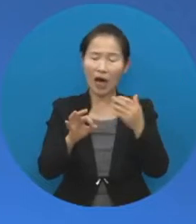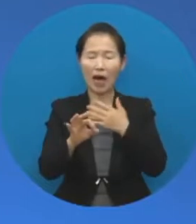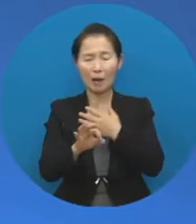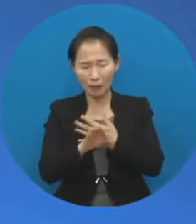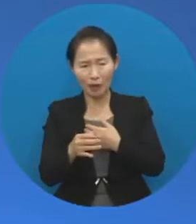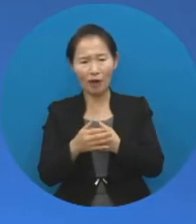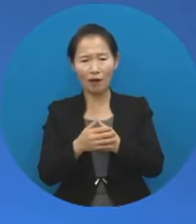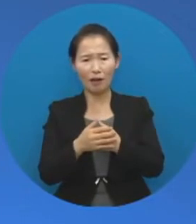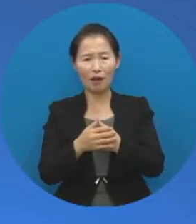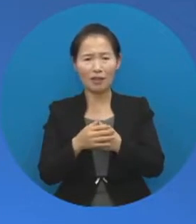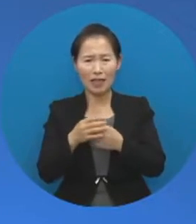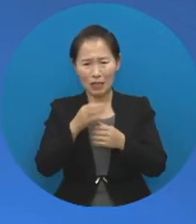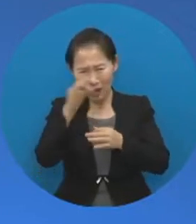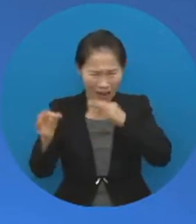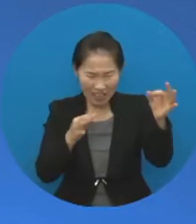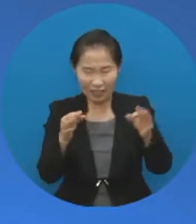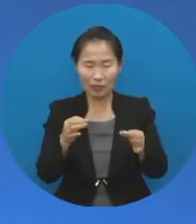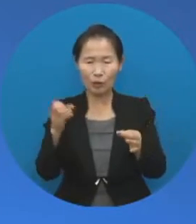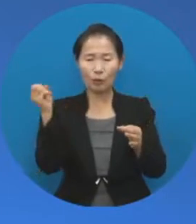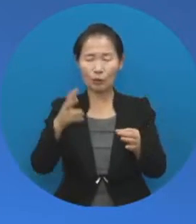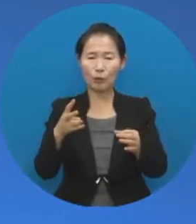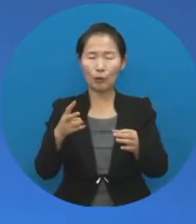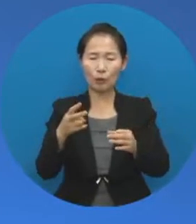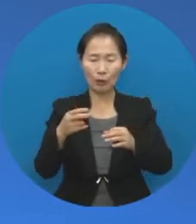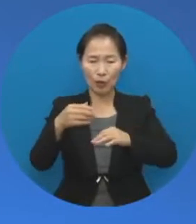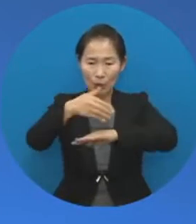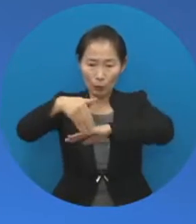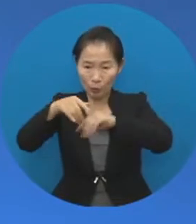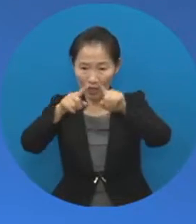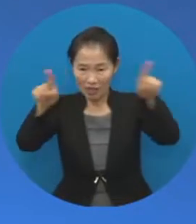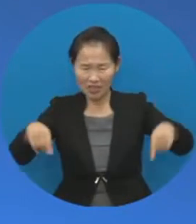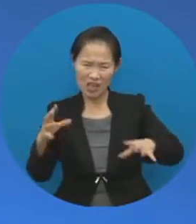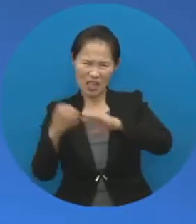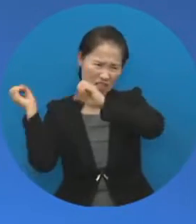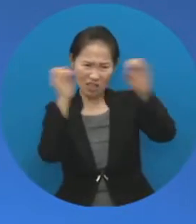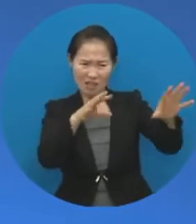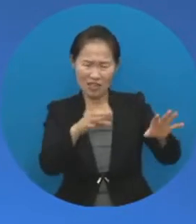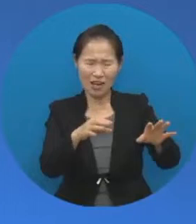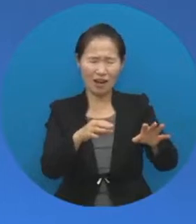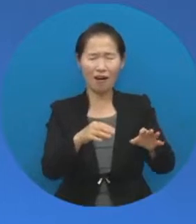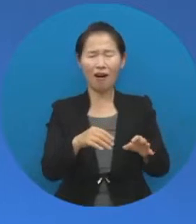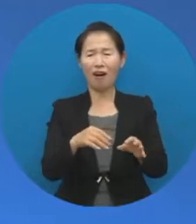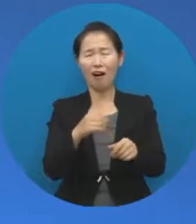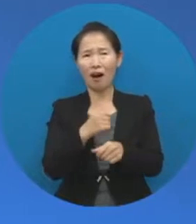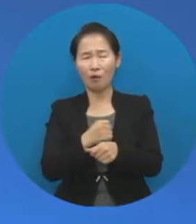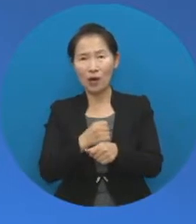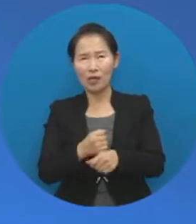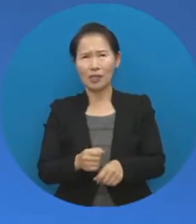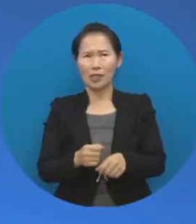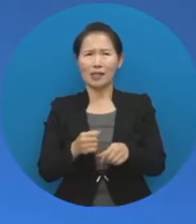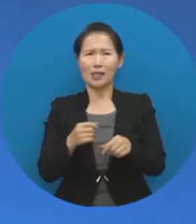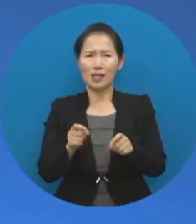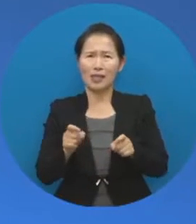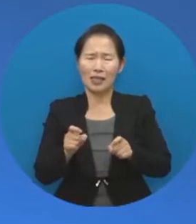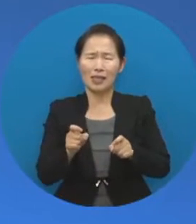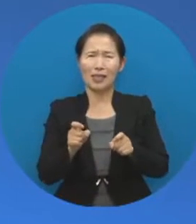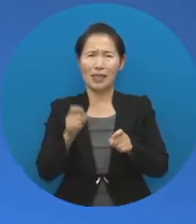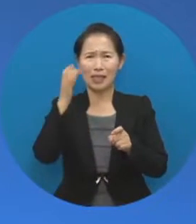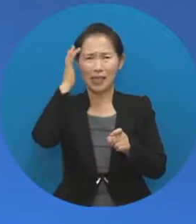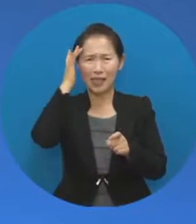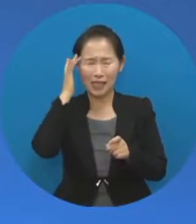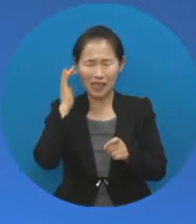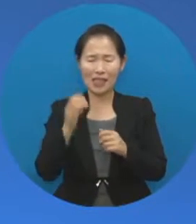던지고 저는 너무 무섭더라고요. 그래가지고 내가 이렇게 무서운 사람 밑에서 일을 해야 되나 싶은 생각이